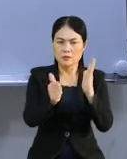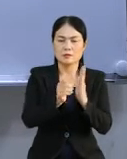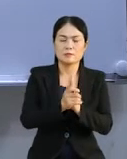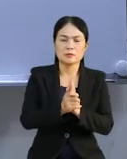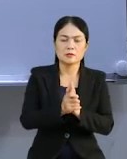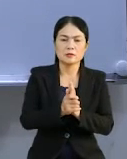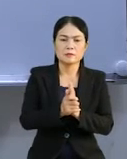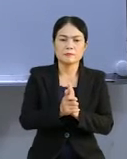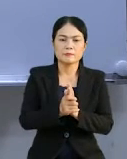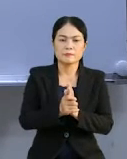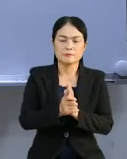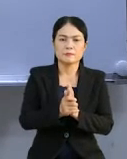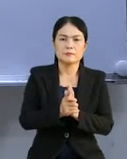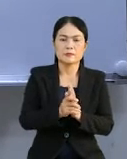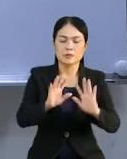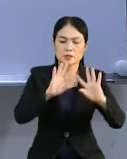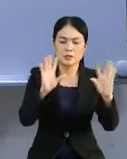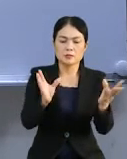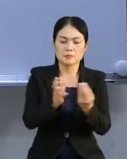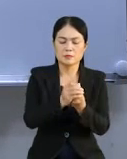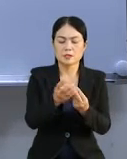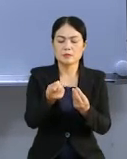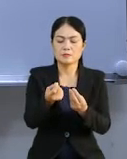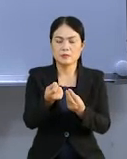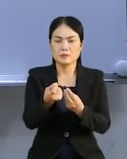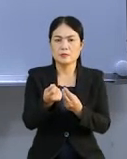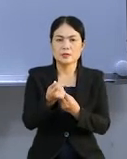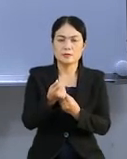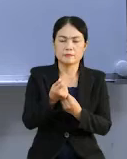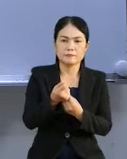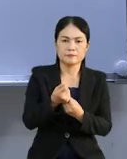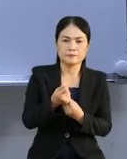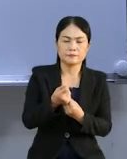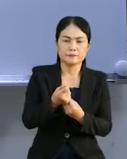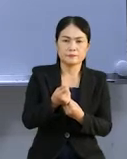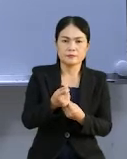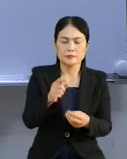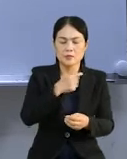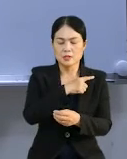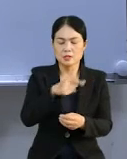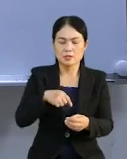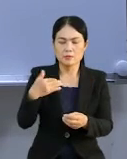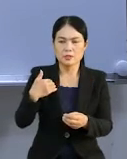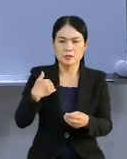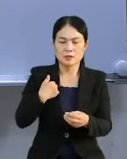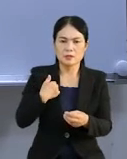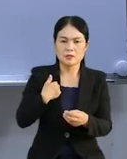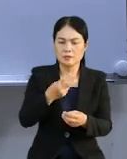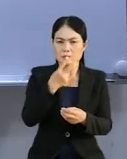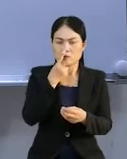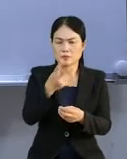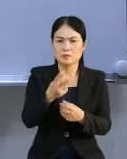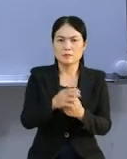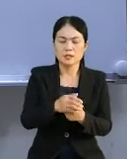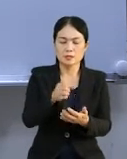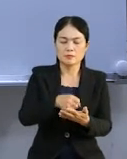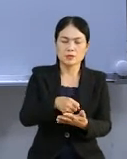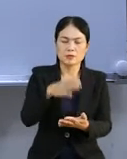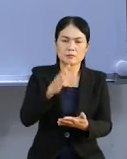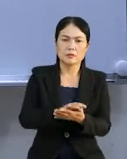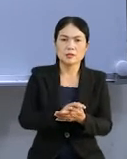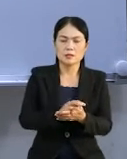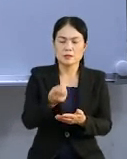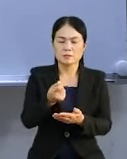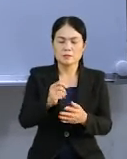cá sở rộp nơi tật prạng đài dương miến ôi khơi nơi đầm lấy